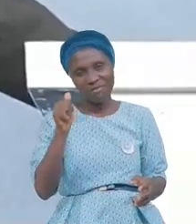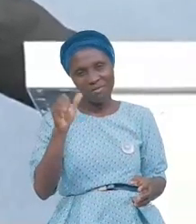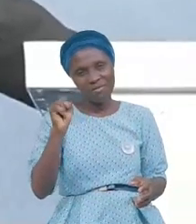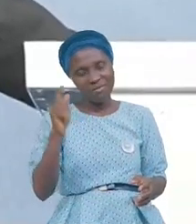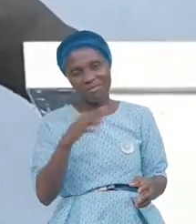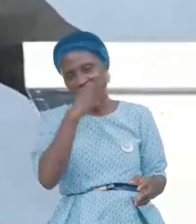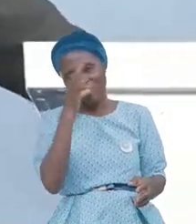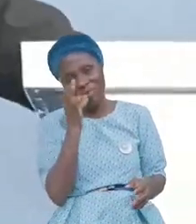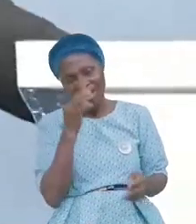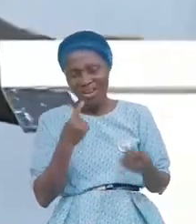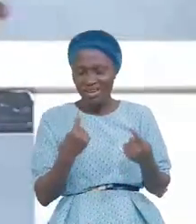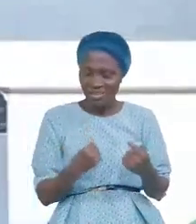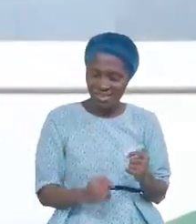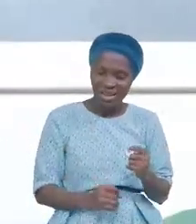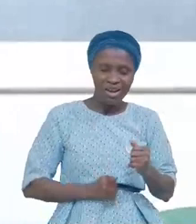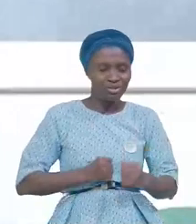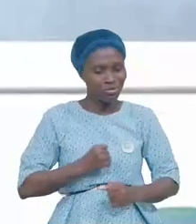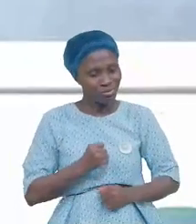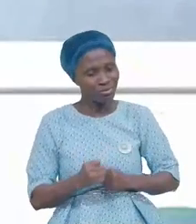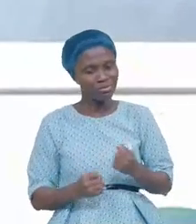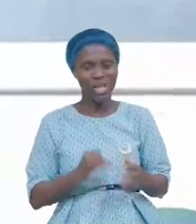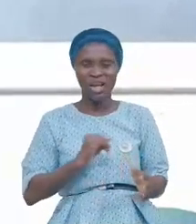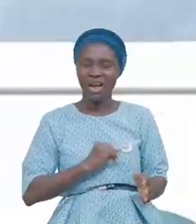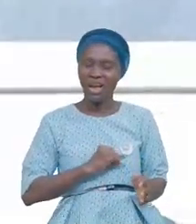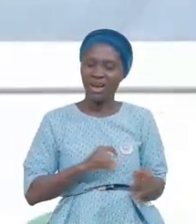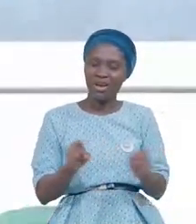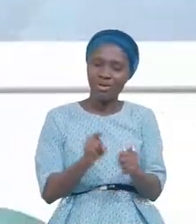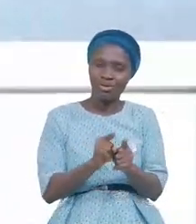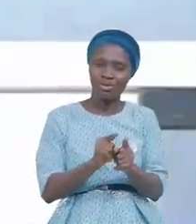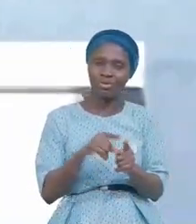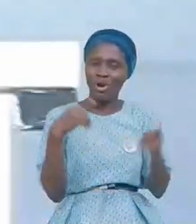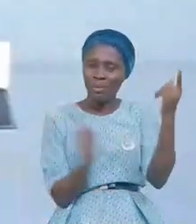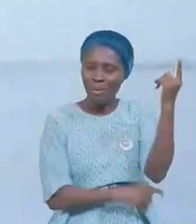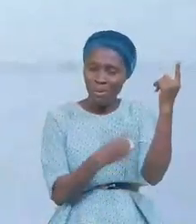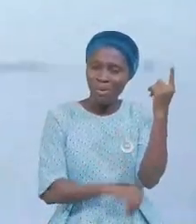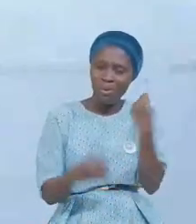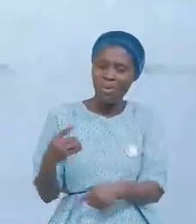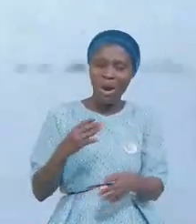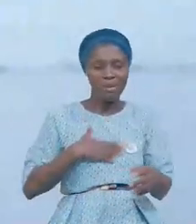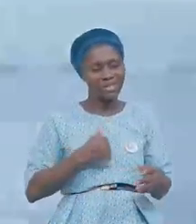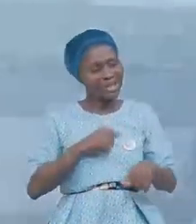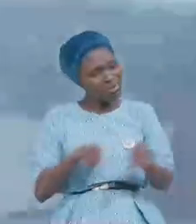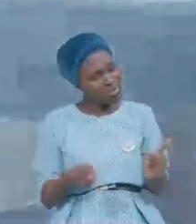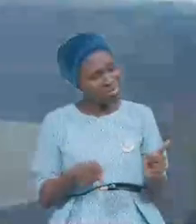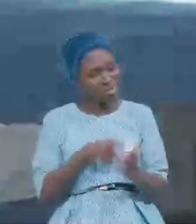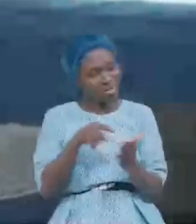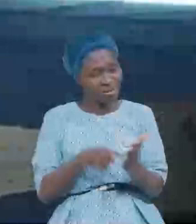lutté, je me suis même puni. Mais l'adultère, la